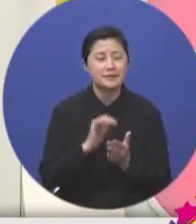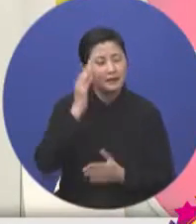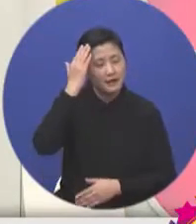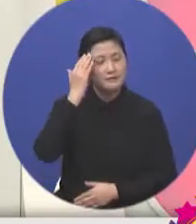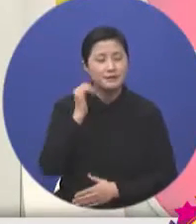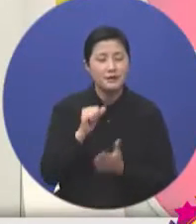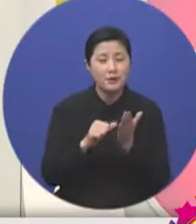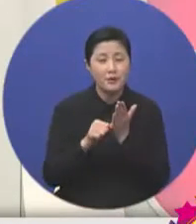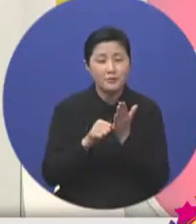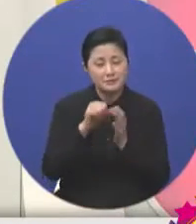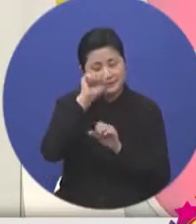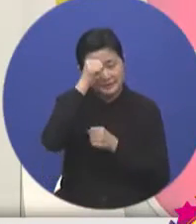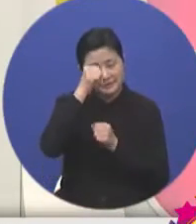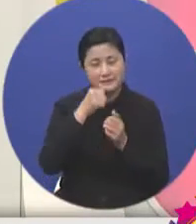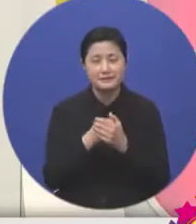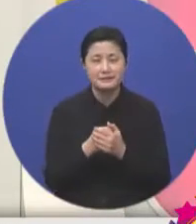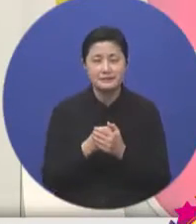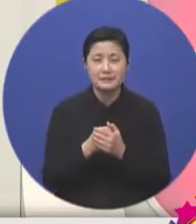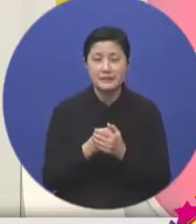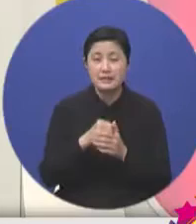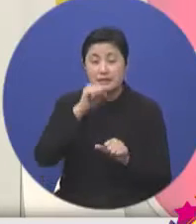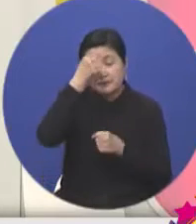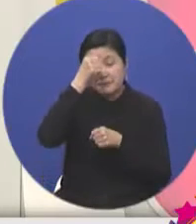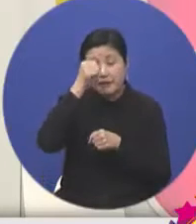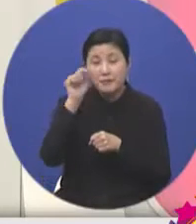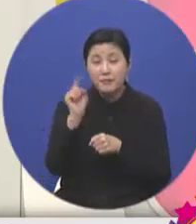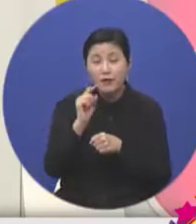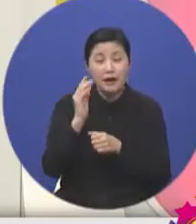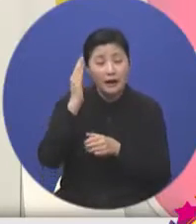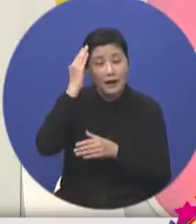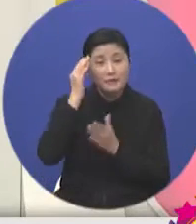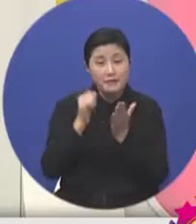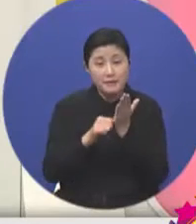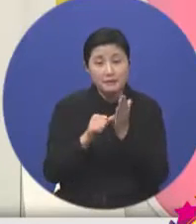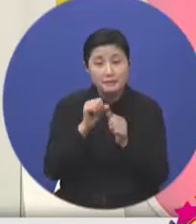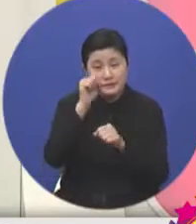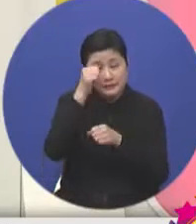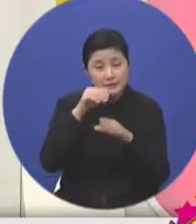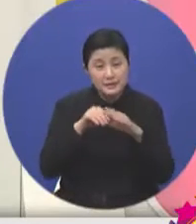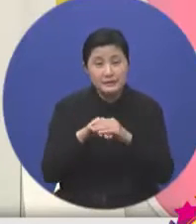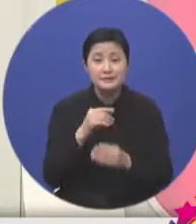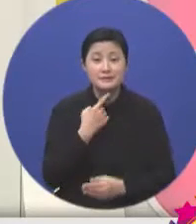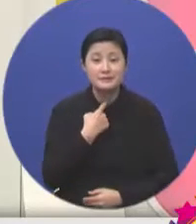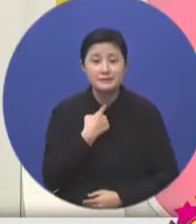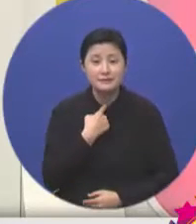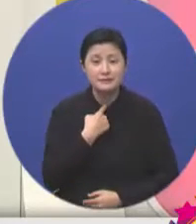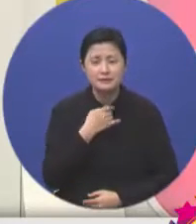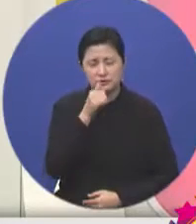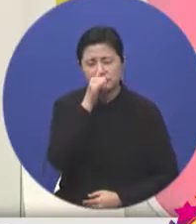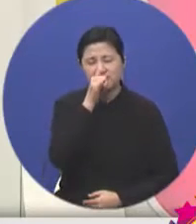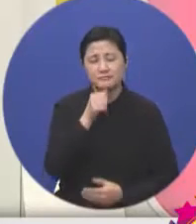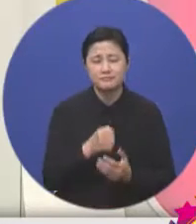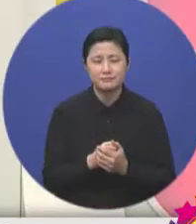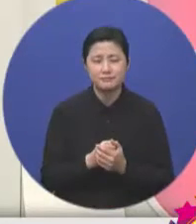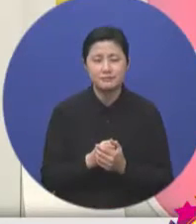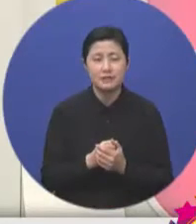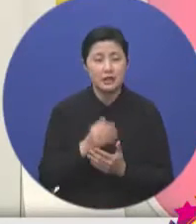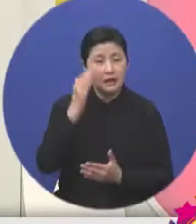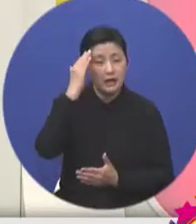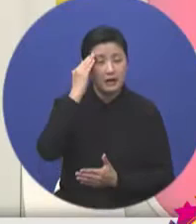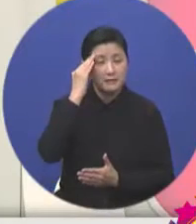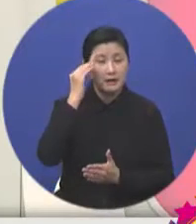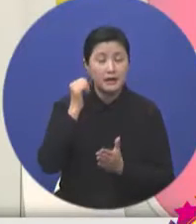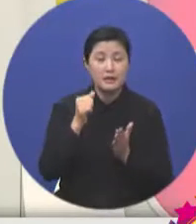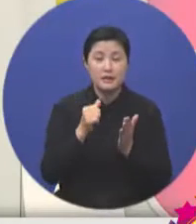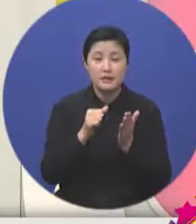검정 고무신. 손미 씨는 신발 검정 고무신 신을? 저도 신어봤어요. 근데 저는 검정